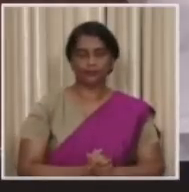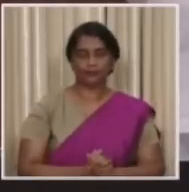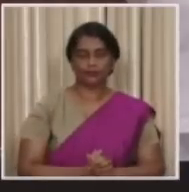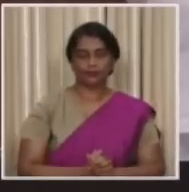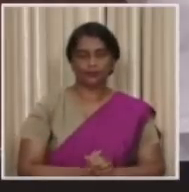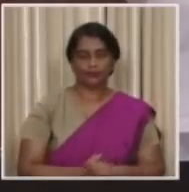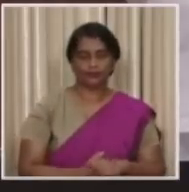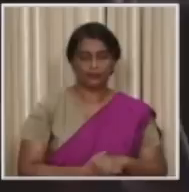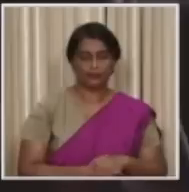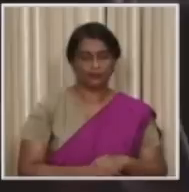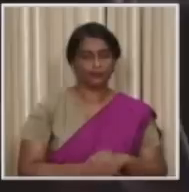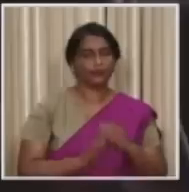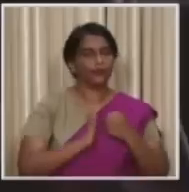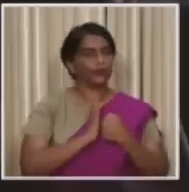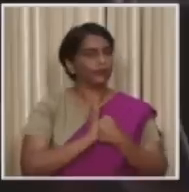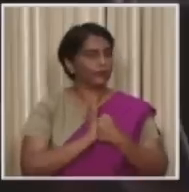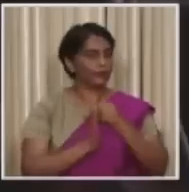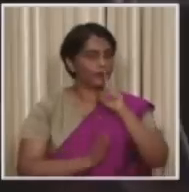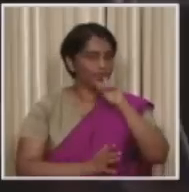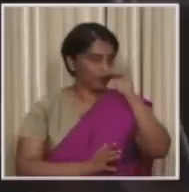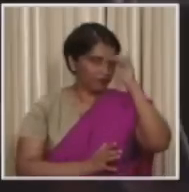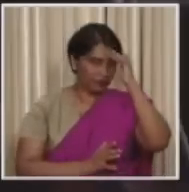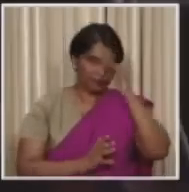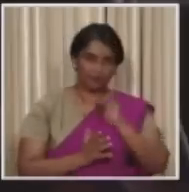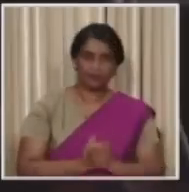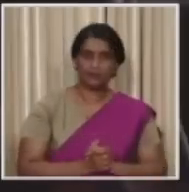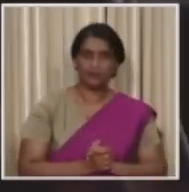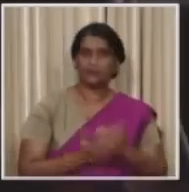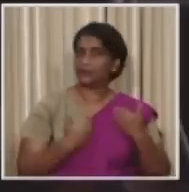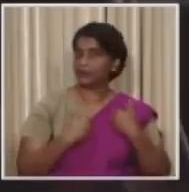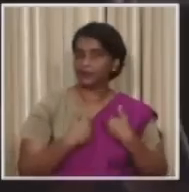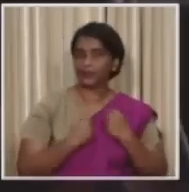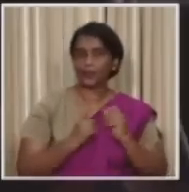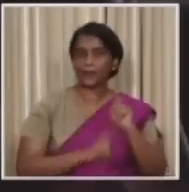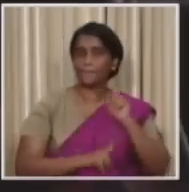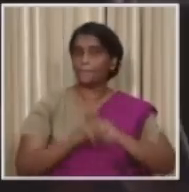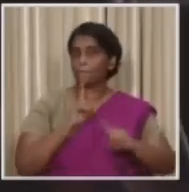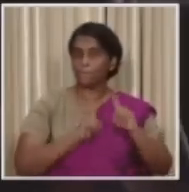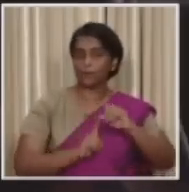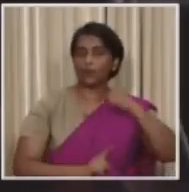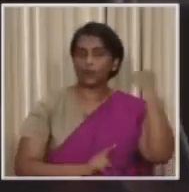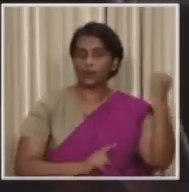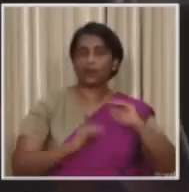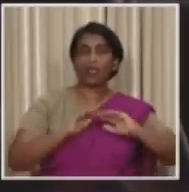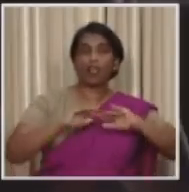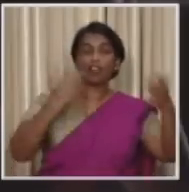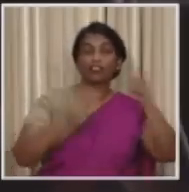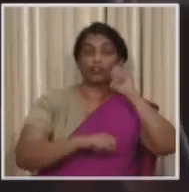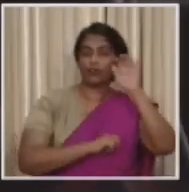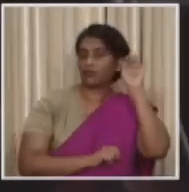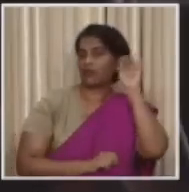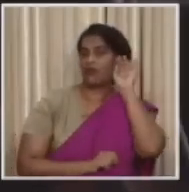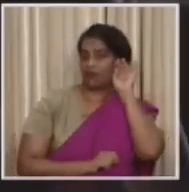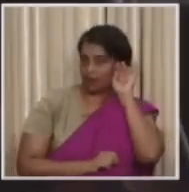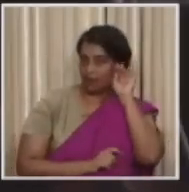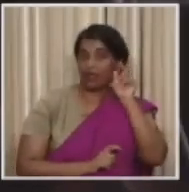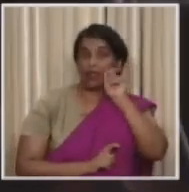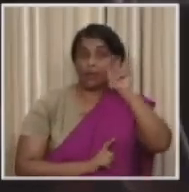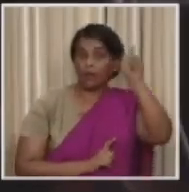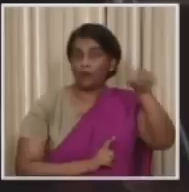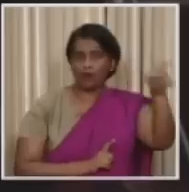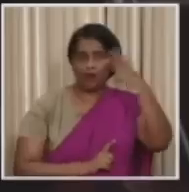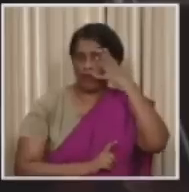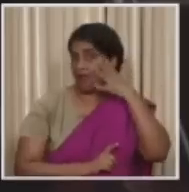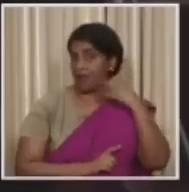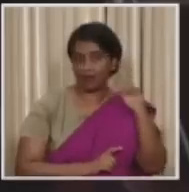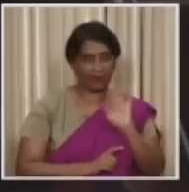Virakkodi mantri thuma. Garu kathanayaka thumani me api parliamentuwe katha karanneva eliye minissu ahang innawa. Eliye minissunta amathaka vela